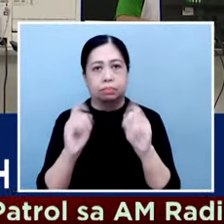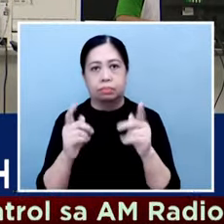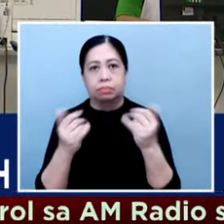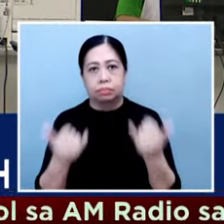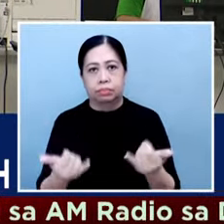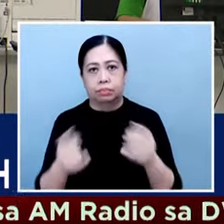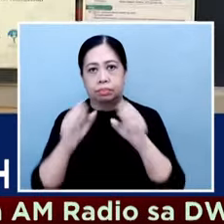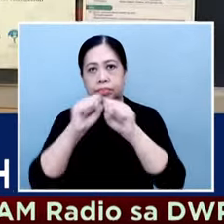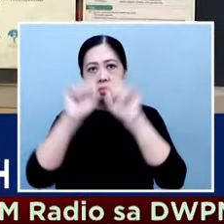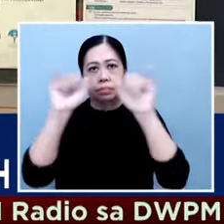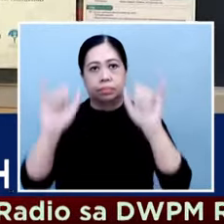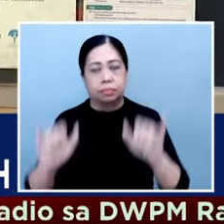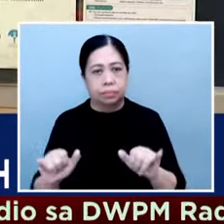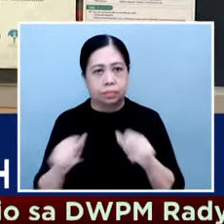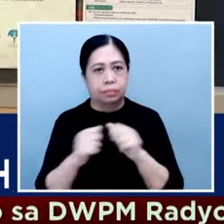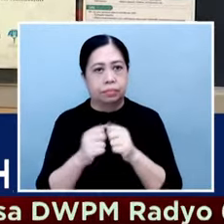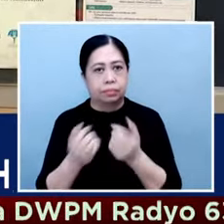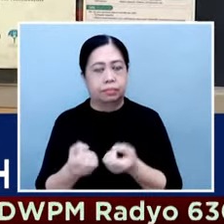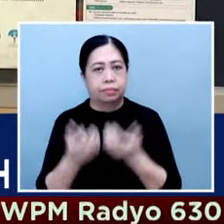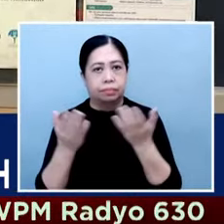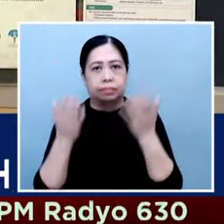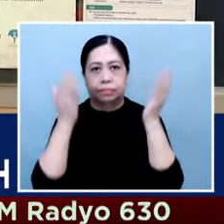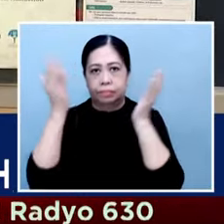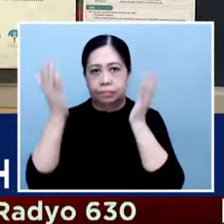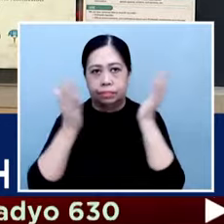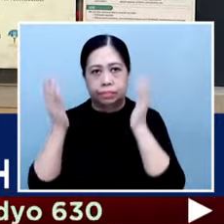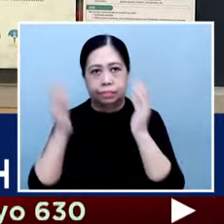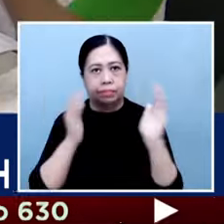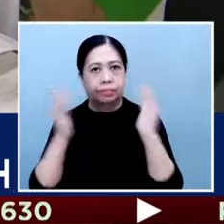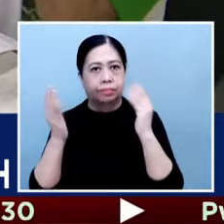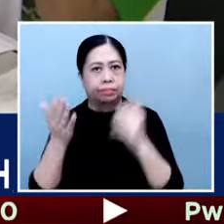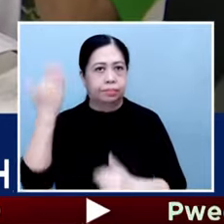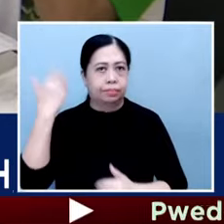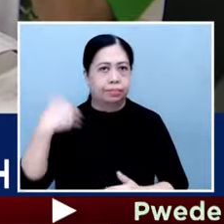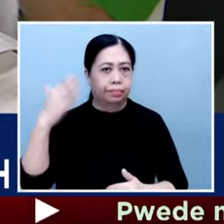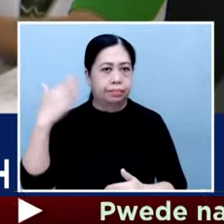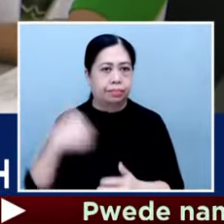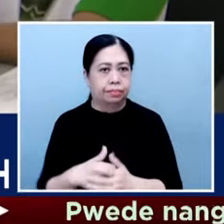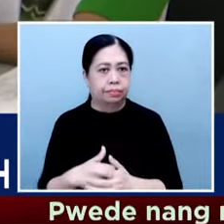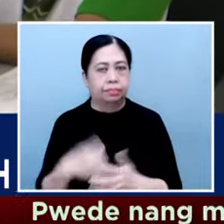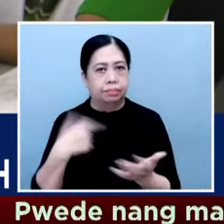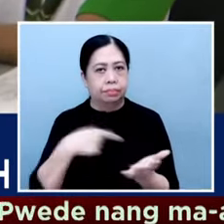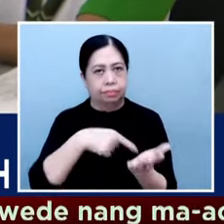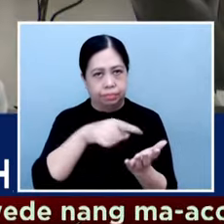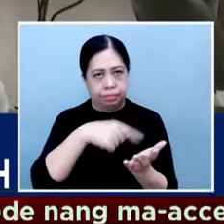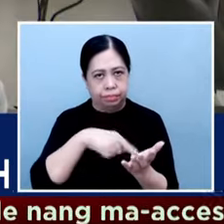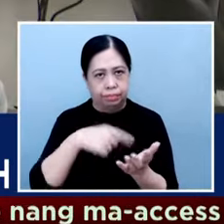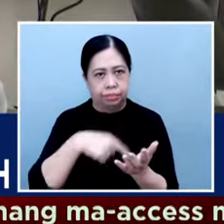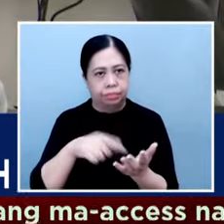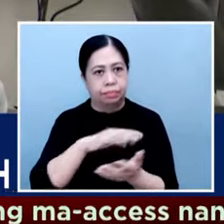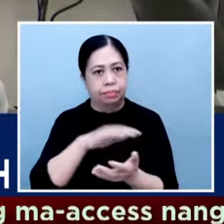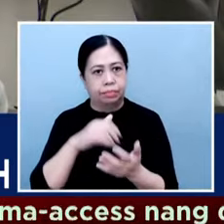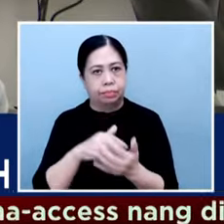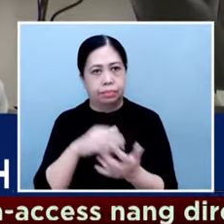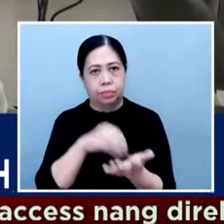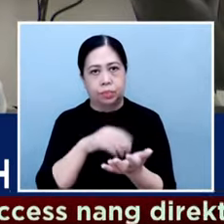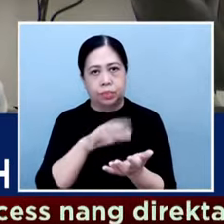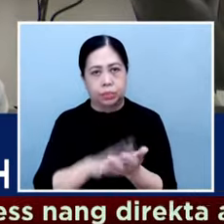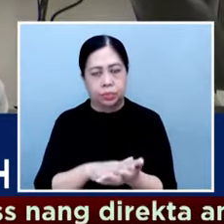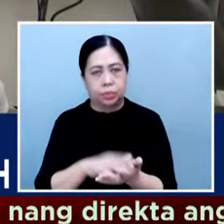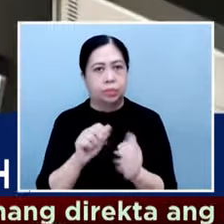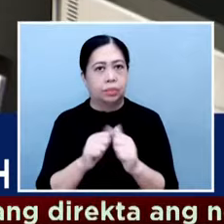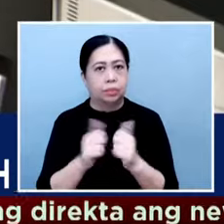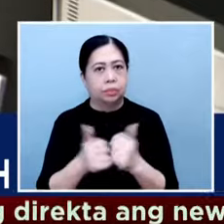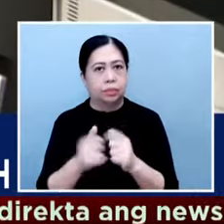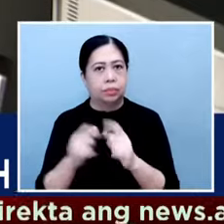sistema nito ng paghahatid serbisyo kumpara sa dati. Nababayaran na rin umano nito ang mga utang ng ahensya sa